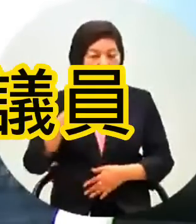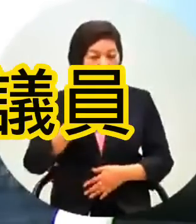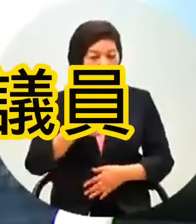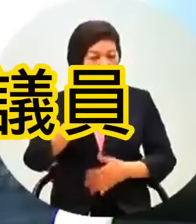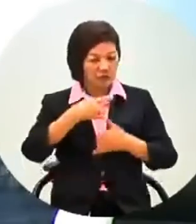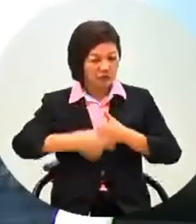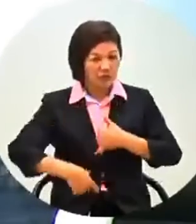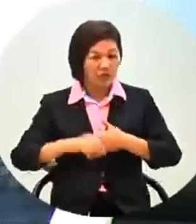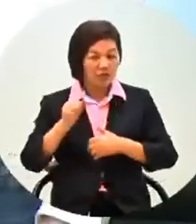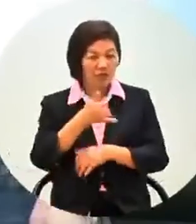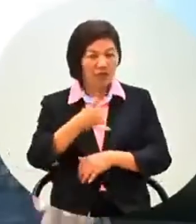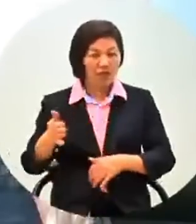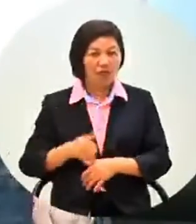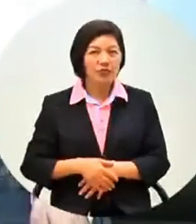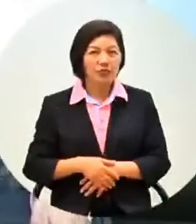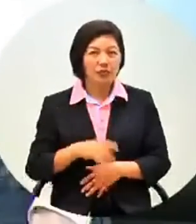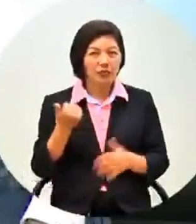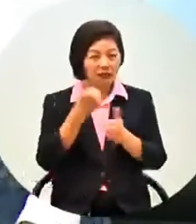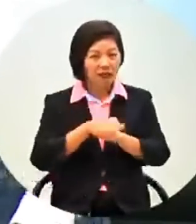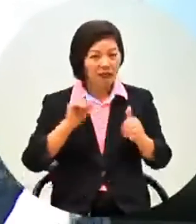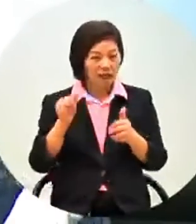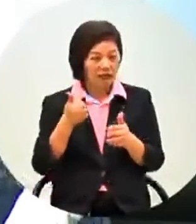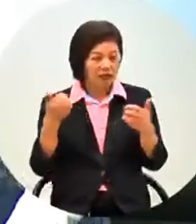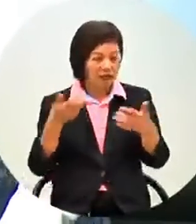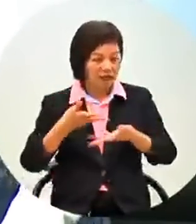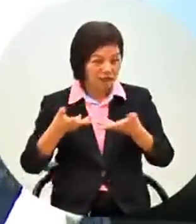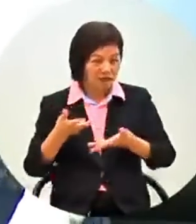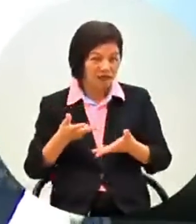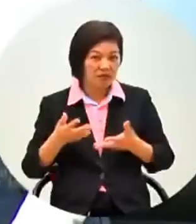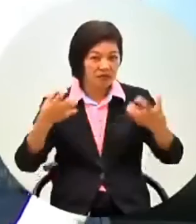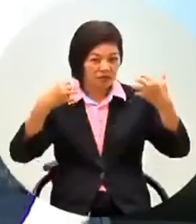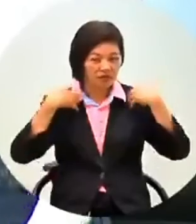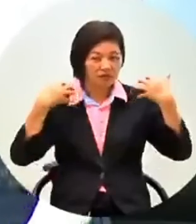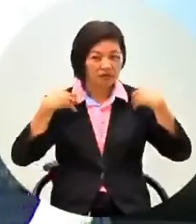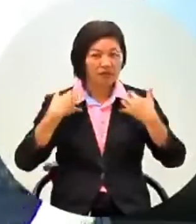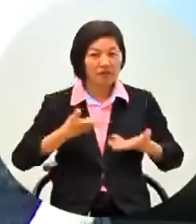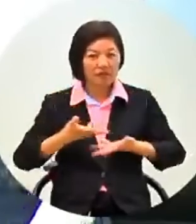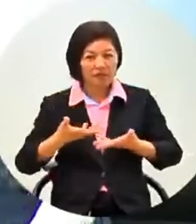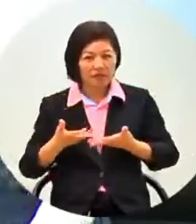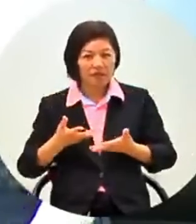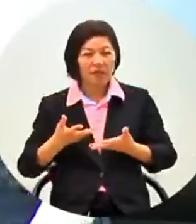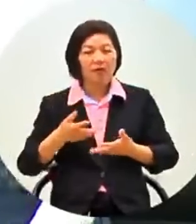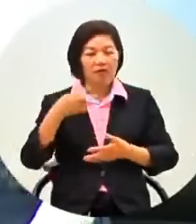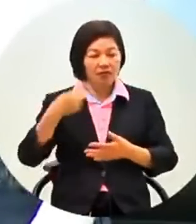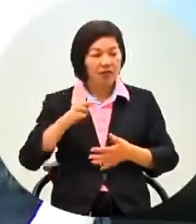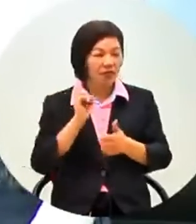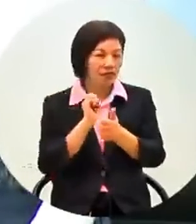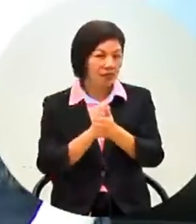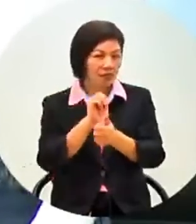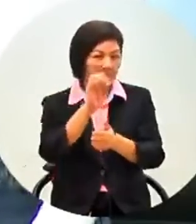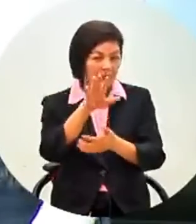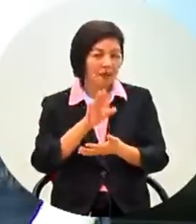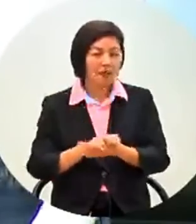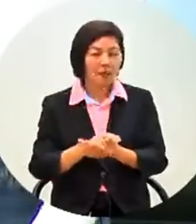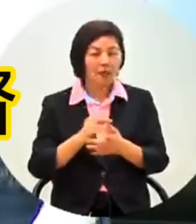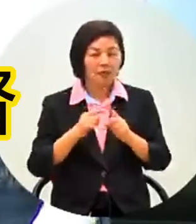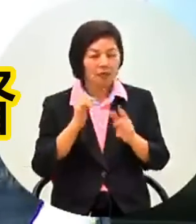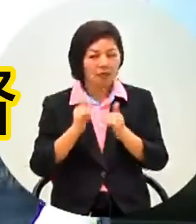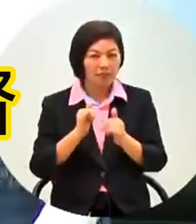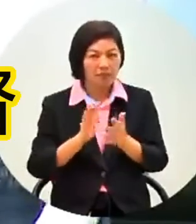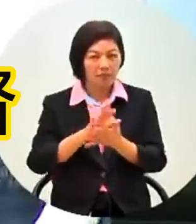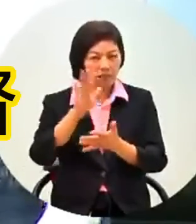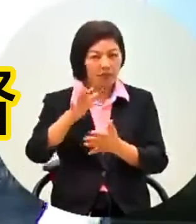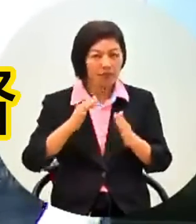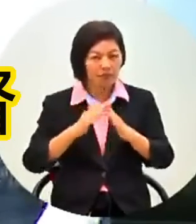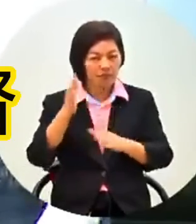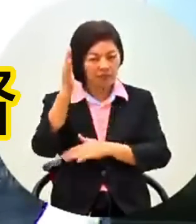在野党议员，我们是代议士，我们站在这边，我们就有责任有义务来告诉我们民众未来市政的发展，我们也